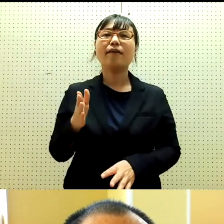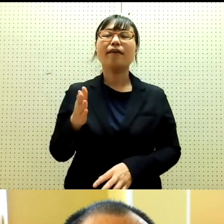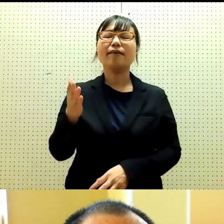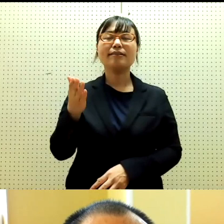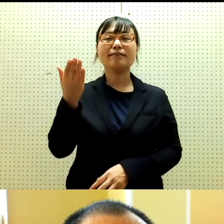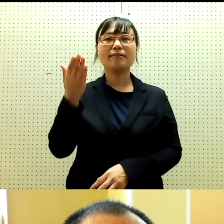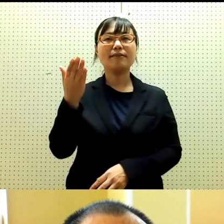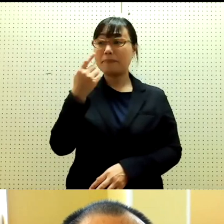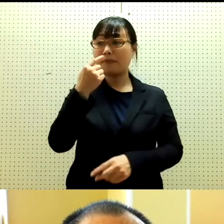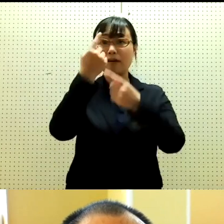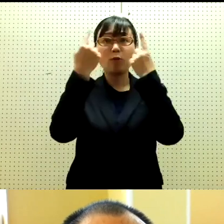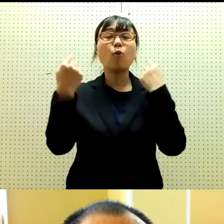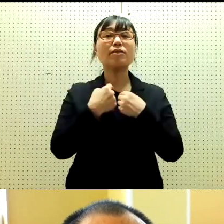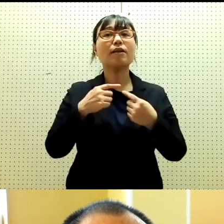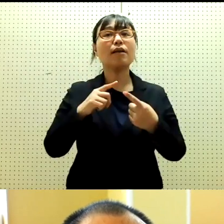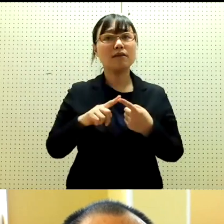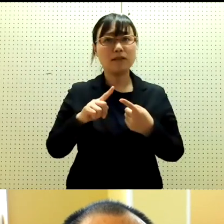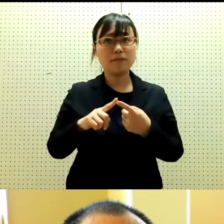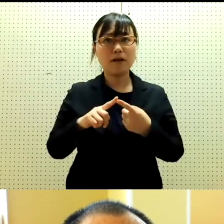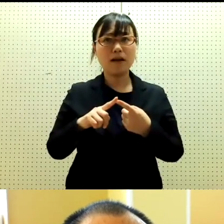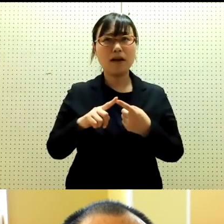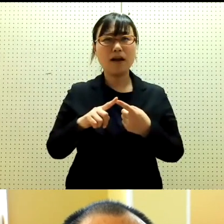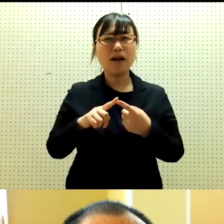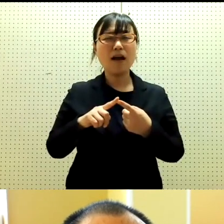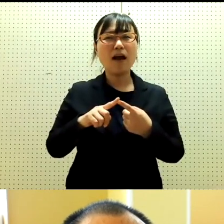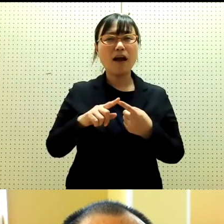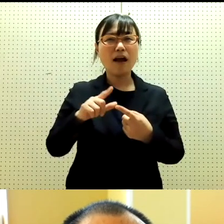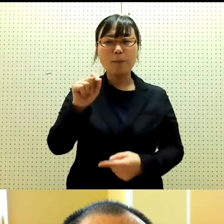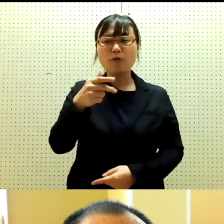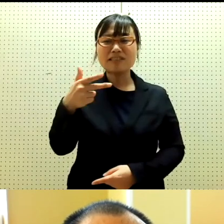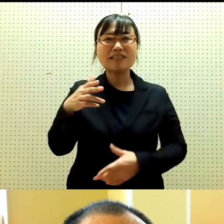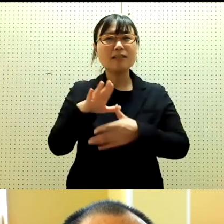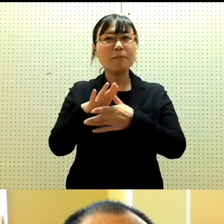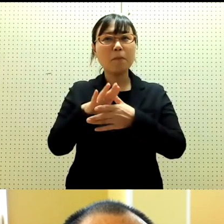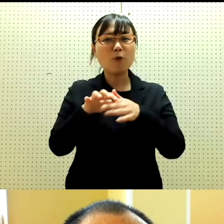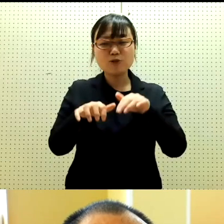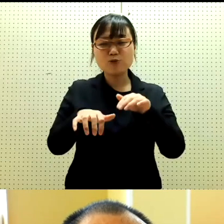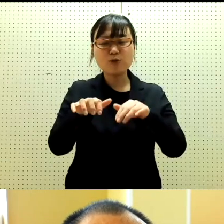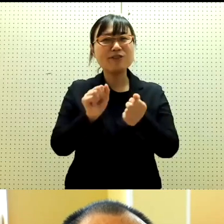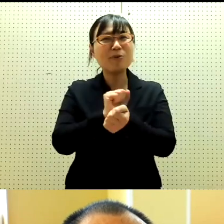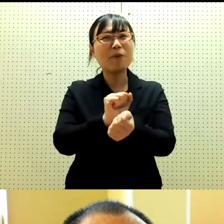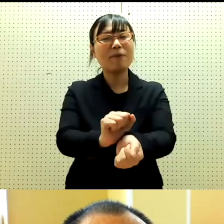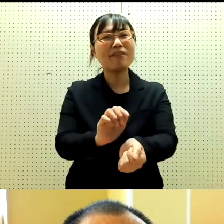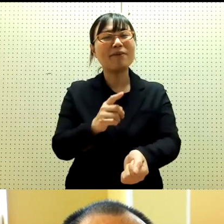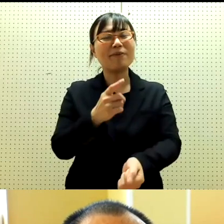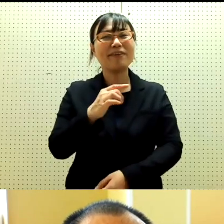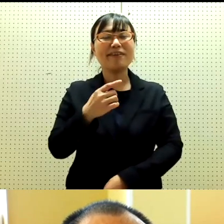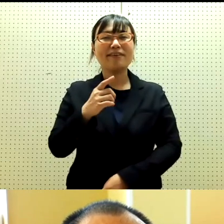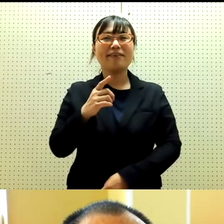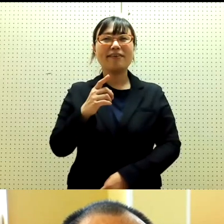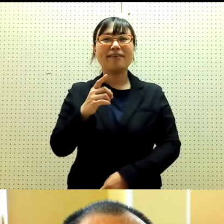僕は個人的には、文字入力のところはね結構ねこだわってたりなんかするんですけど、単に何て言った